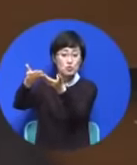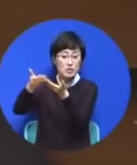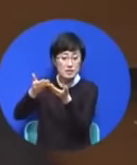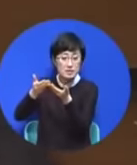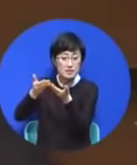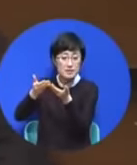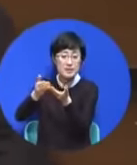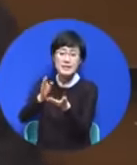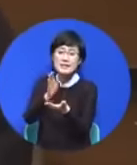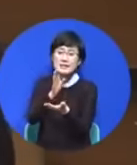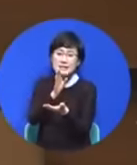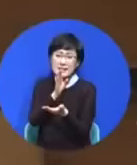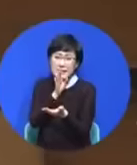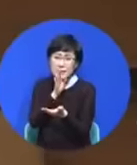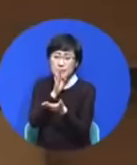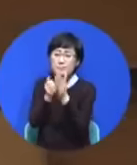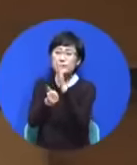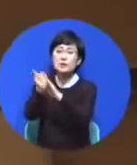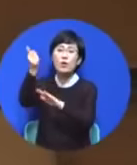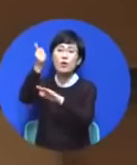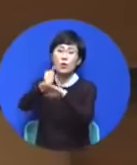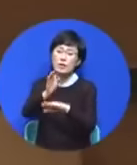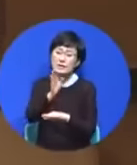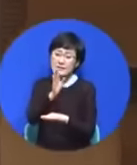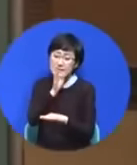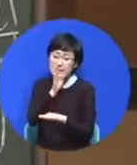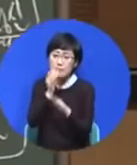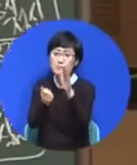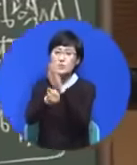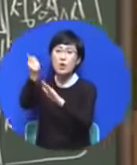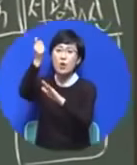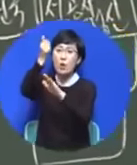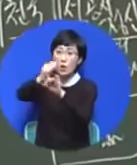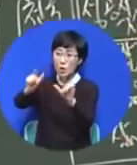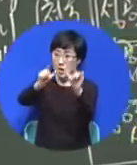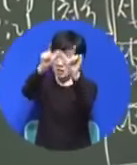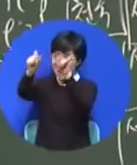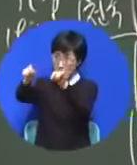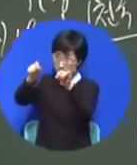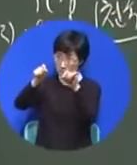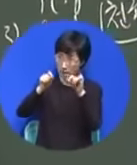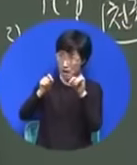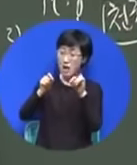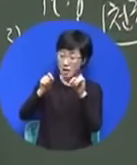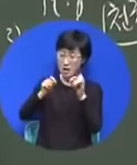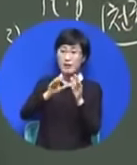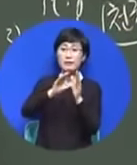참된 성공자의 삶속으로 들어갈 때 하나님의 말씀들은 많이